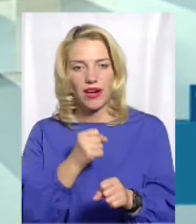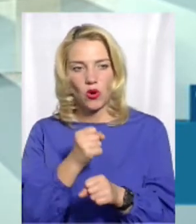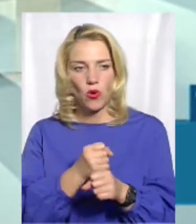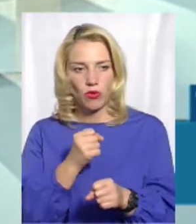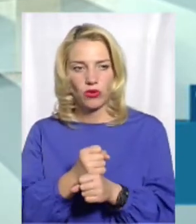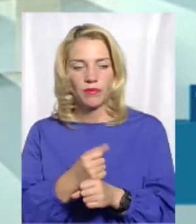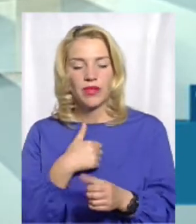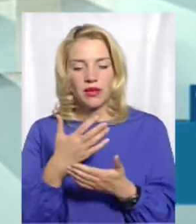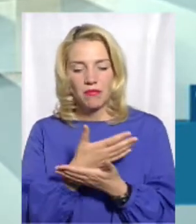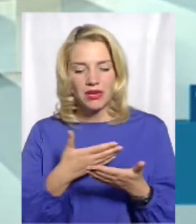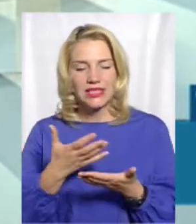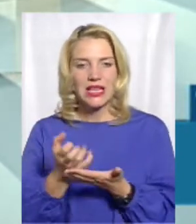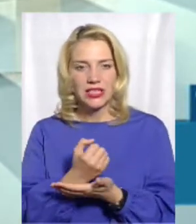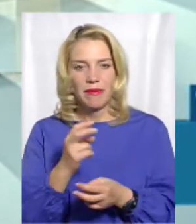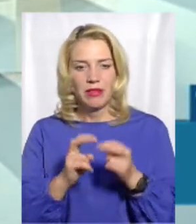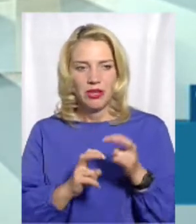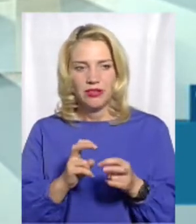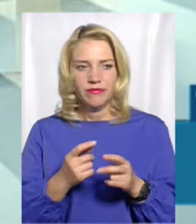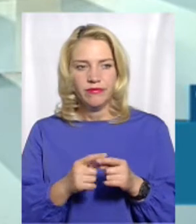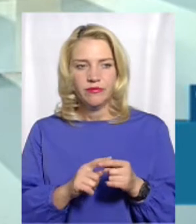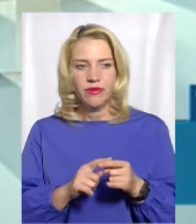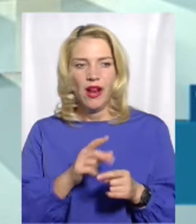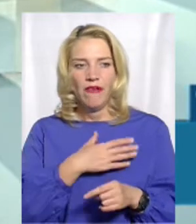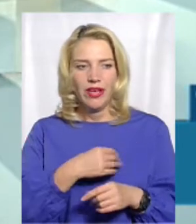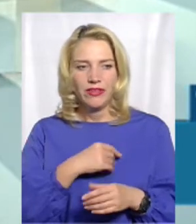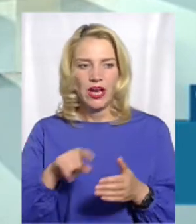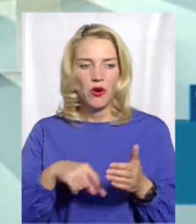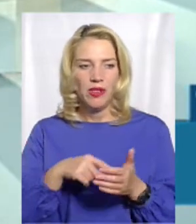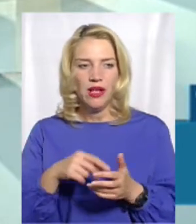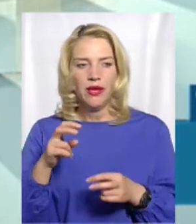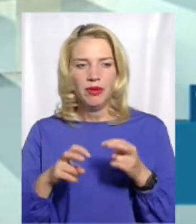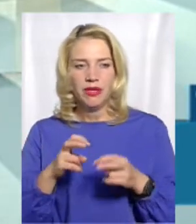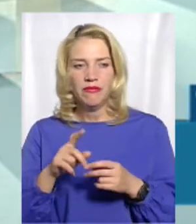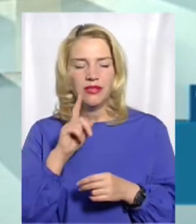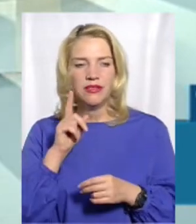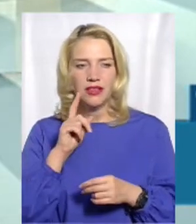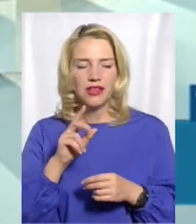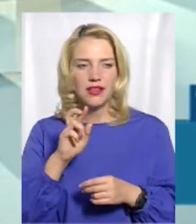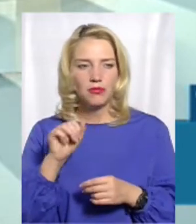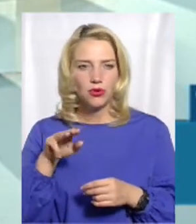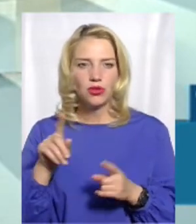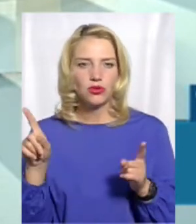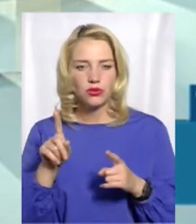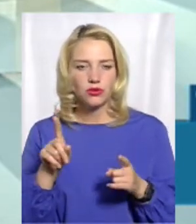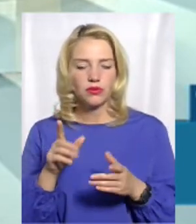знайшли підприємство, дочірнє підприємство «Боднарівка», львівського комунального підприємства «Зелений Львів», яке